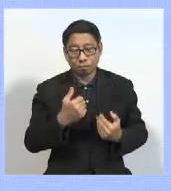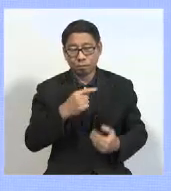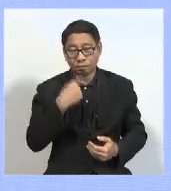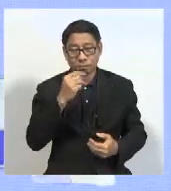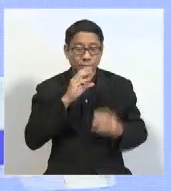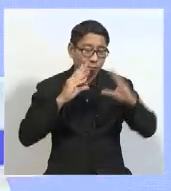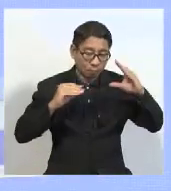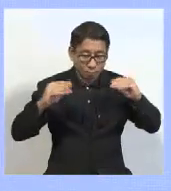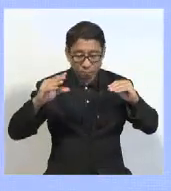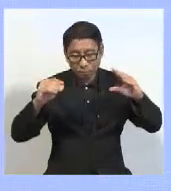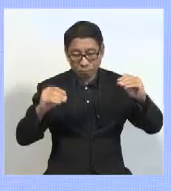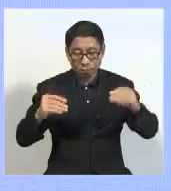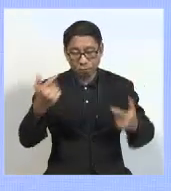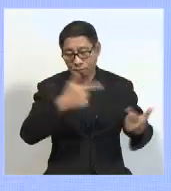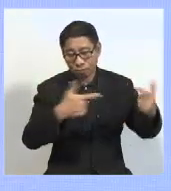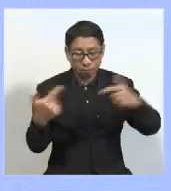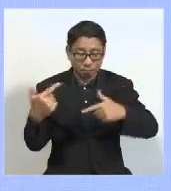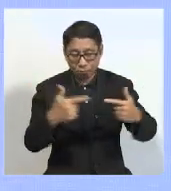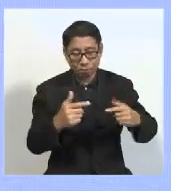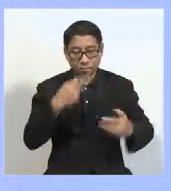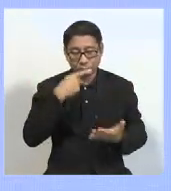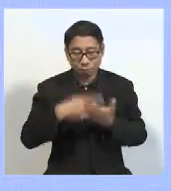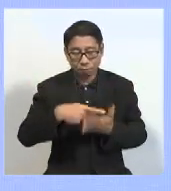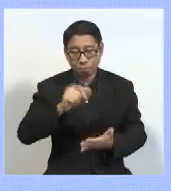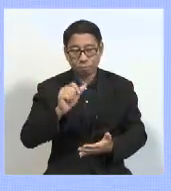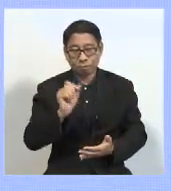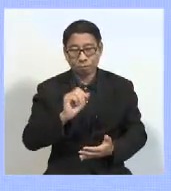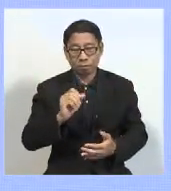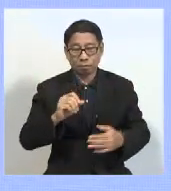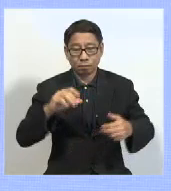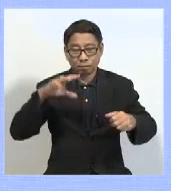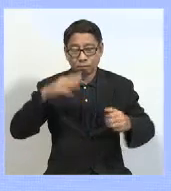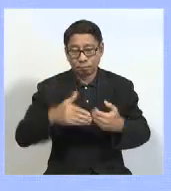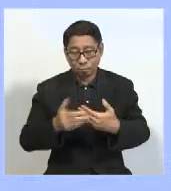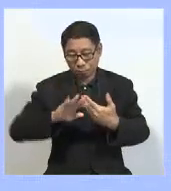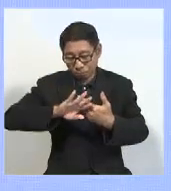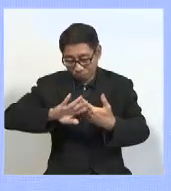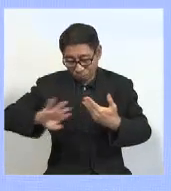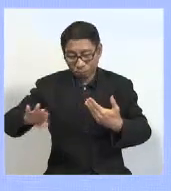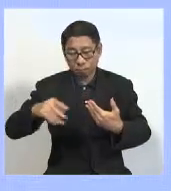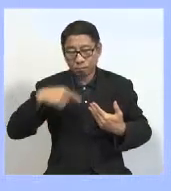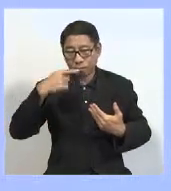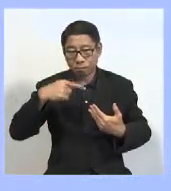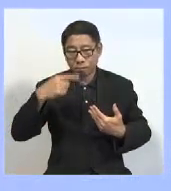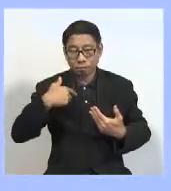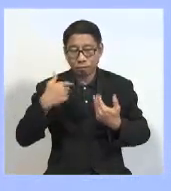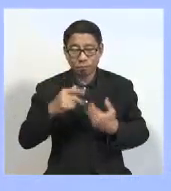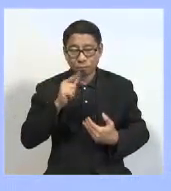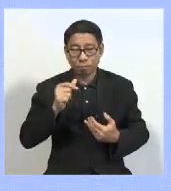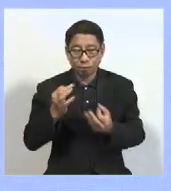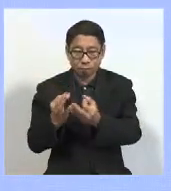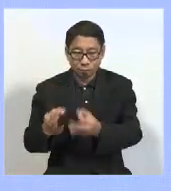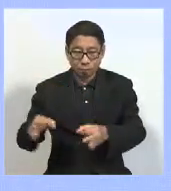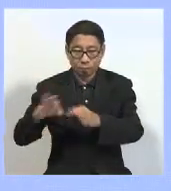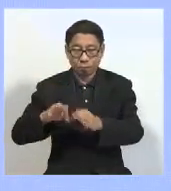พูดกันไปพูดกันมาแล้วจะมาตีกันอยู่อย่างนี้ผมว่าไม่เกิดประโยชน์มันก็จัดคนพูดออกมาพอพูดมาก็ข่าวก็นักข่าวให้ความสำคัญ